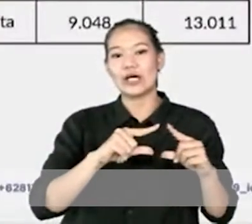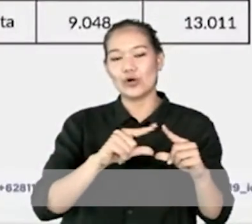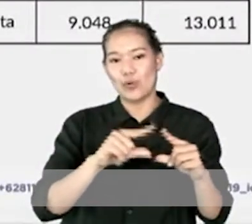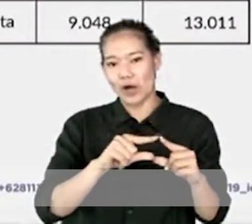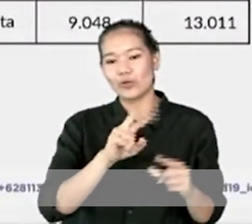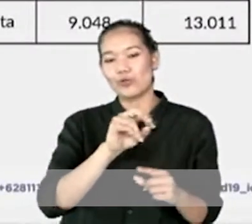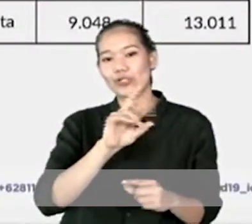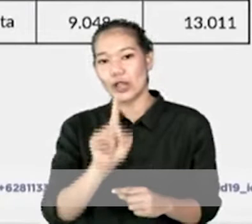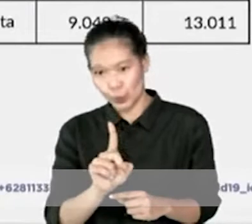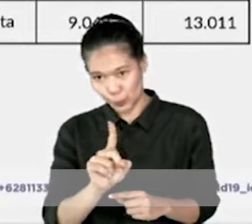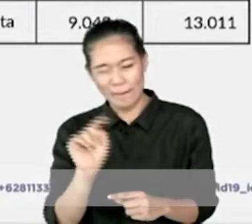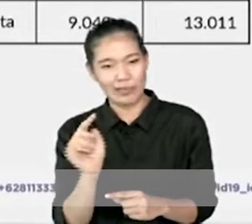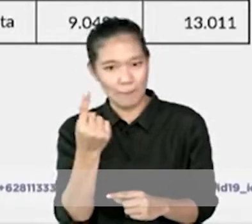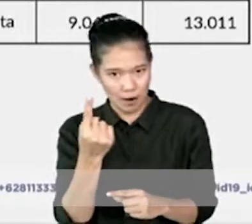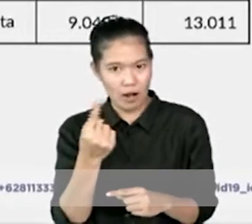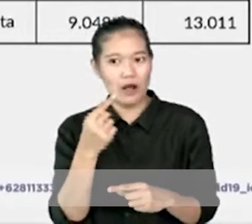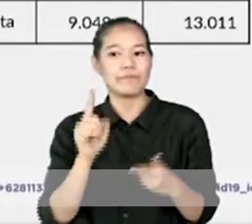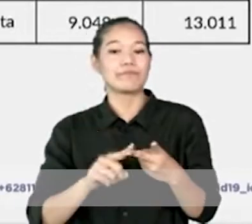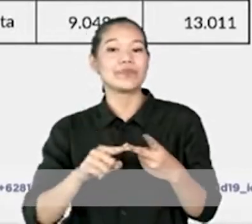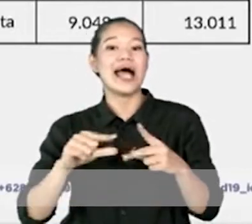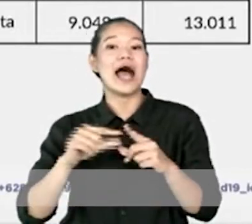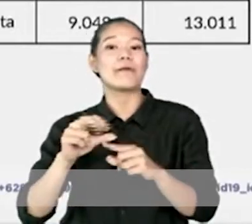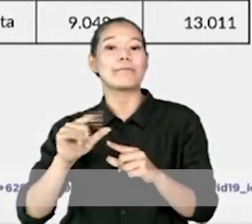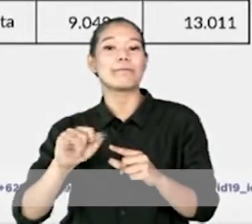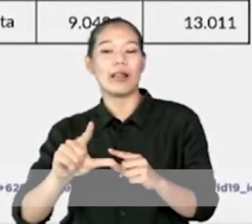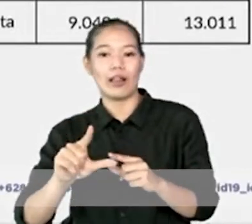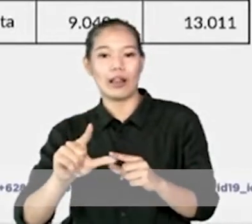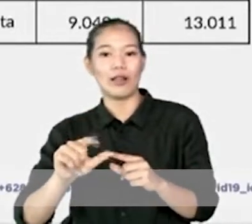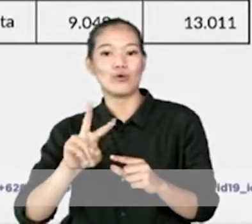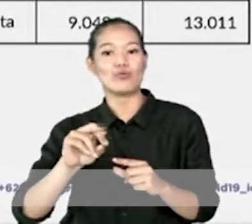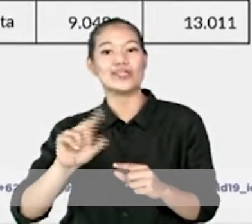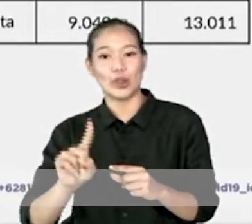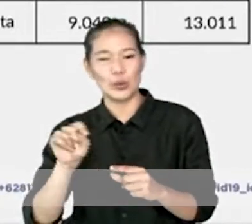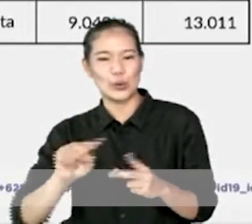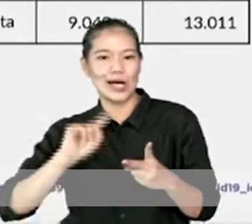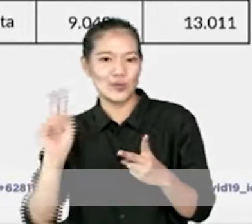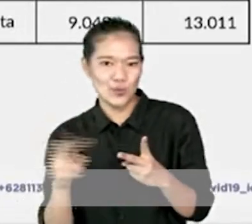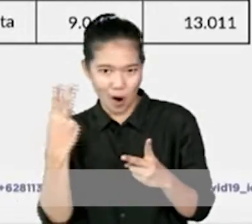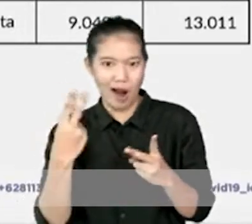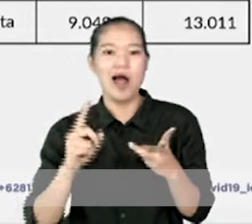Berdasarkan laporan harian Satgas COVID-19, rasio positif harian hanya 2,14%.